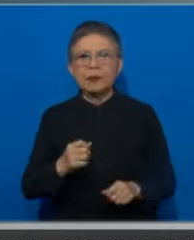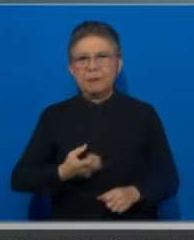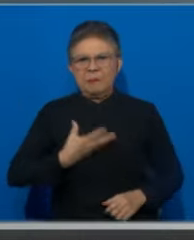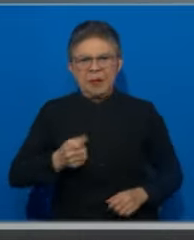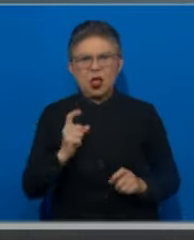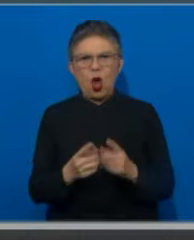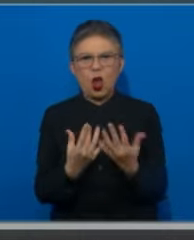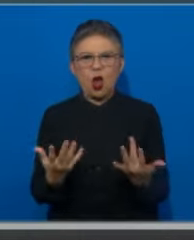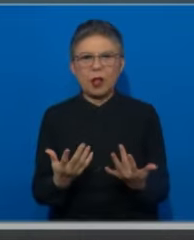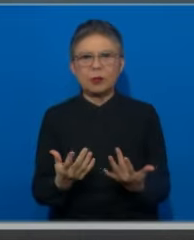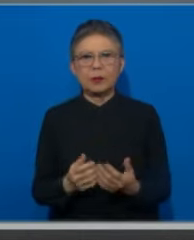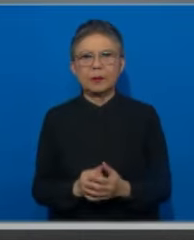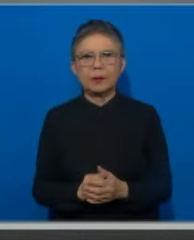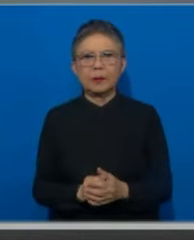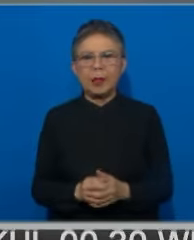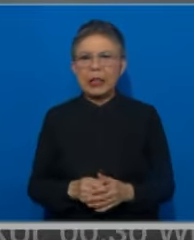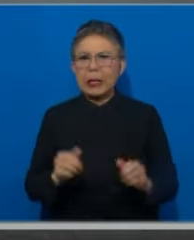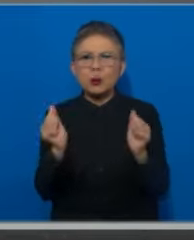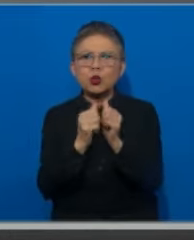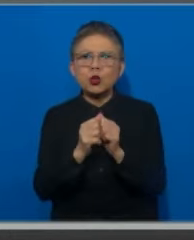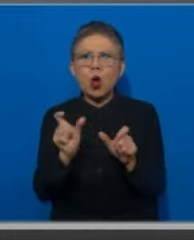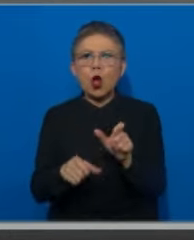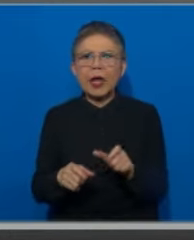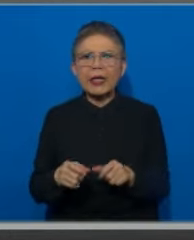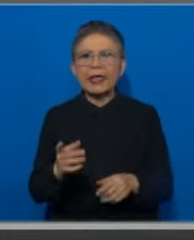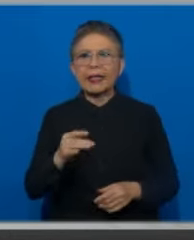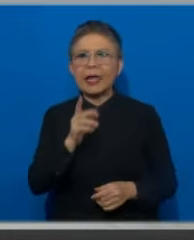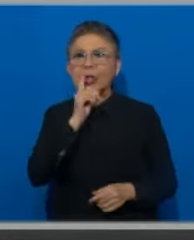Beberapa kontennya diunggah tanpa persetujuan orang yang diprank.